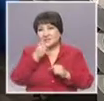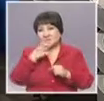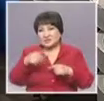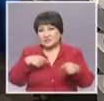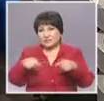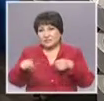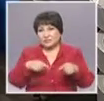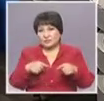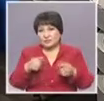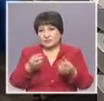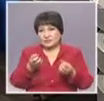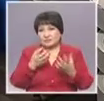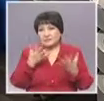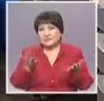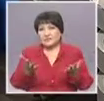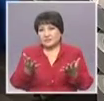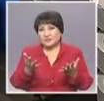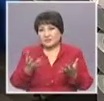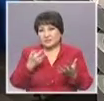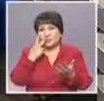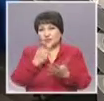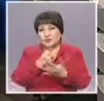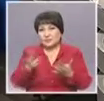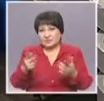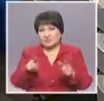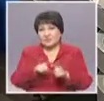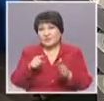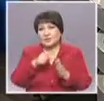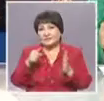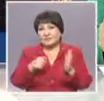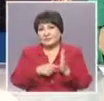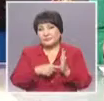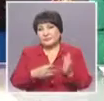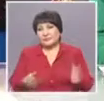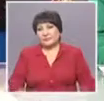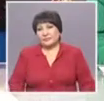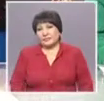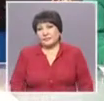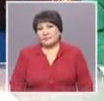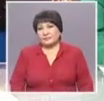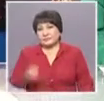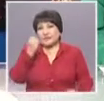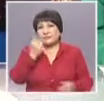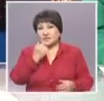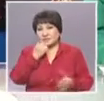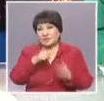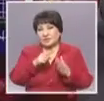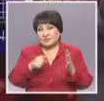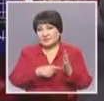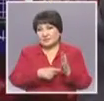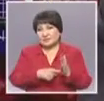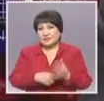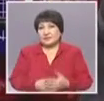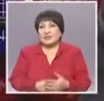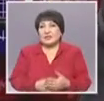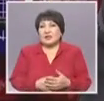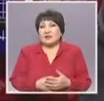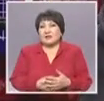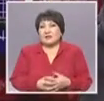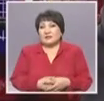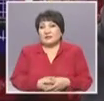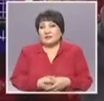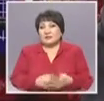аламыз? Сол сұрақтар. Рахмет. Жалпы алғашқы сұрағым. Рахмет сұрағыңызға. Алғашқы